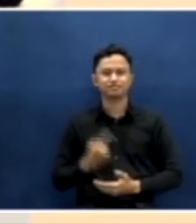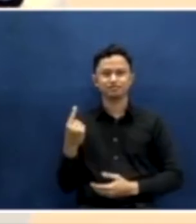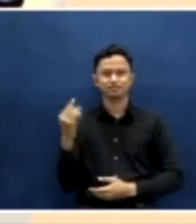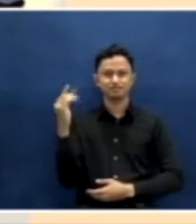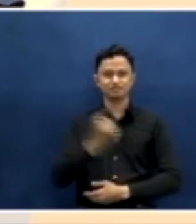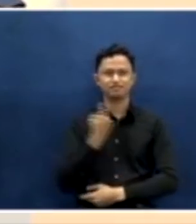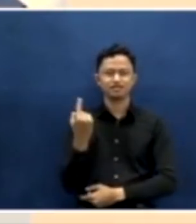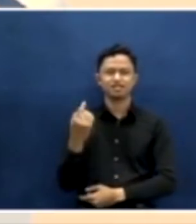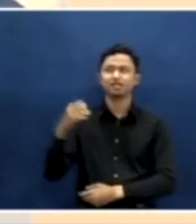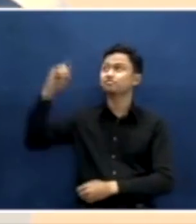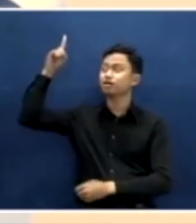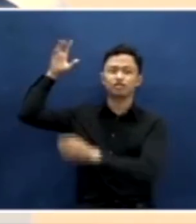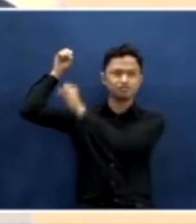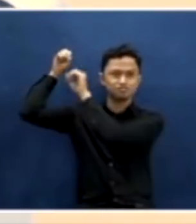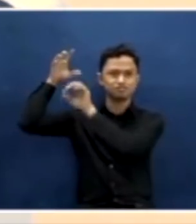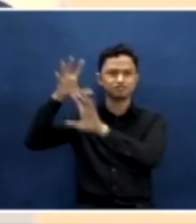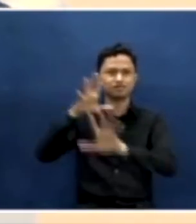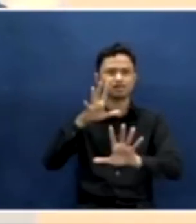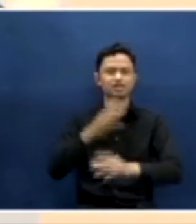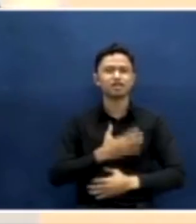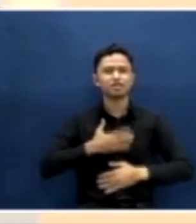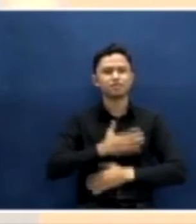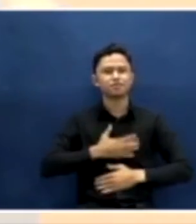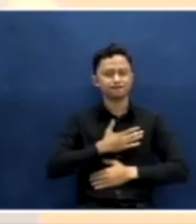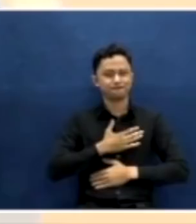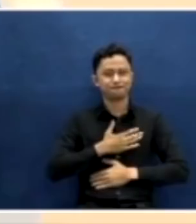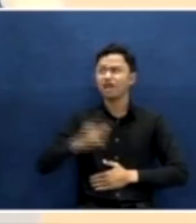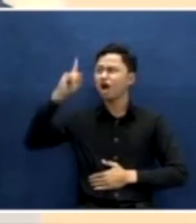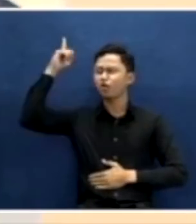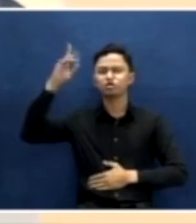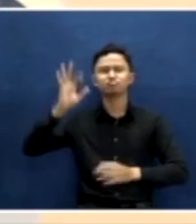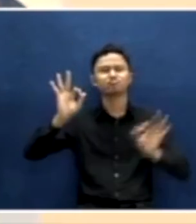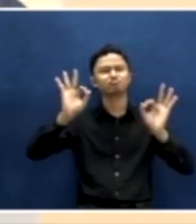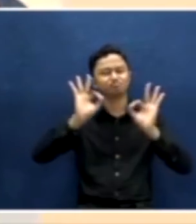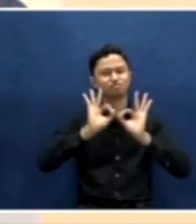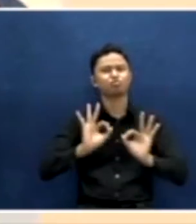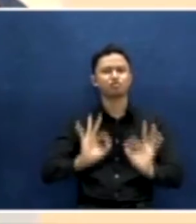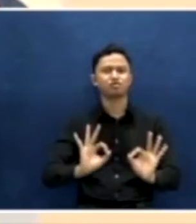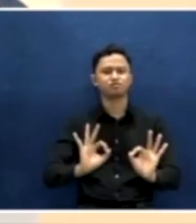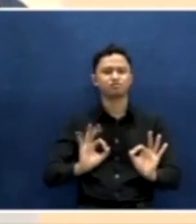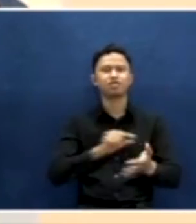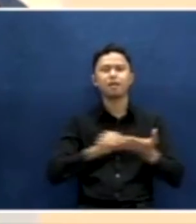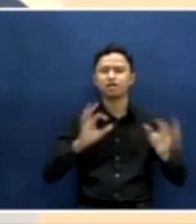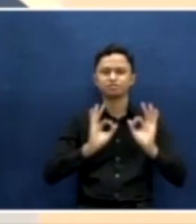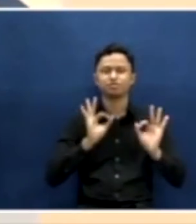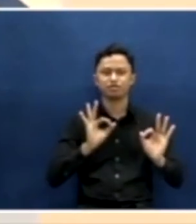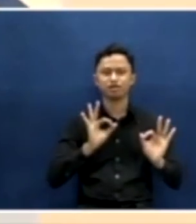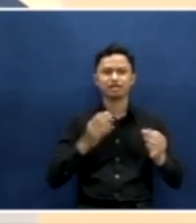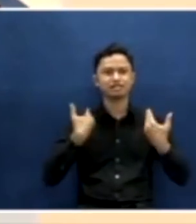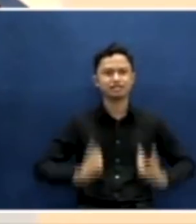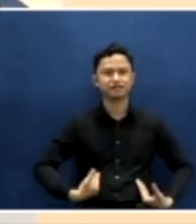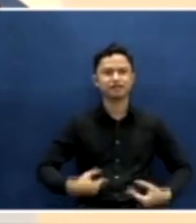atas nikmat yang Allah berikan kepada kita Allah itu sempurna di dalam kebaikannya sempurna di dalam namanya sempurna di dalam